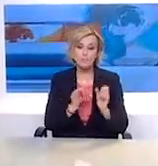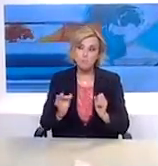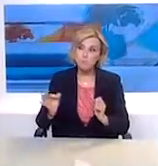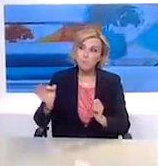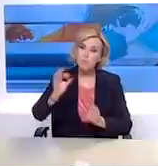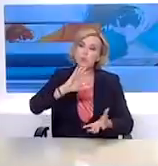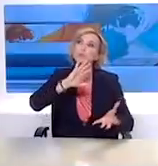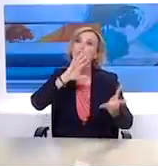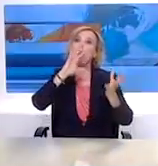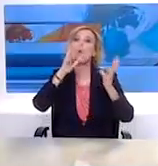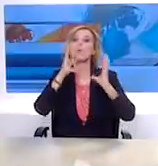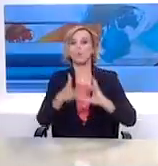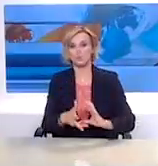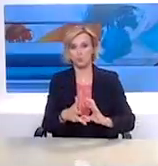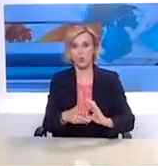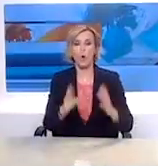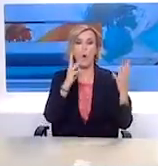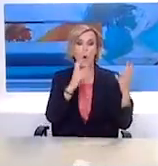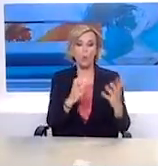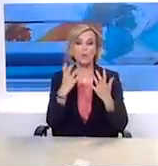καταγραφεί σε παγκόσμιο επίπεδο, με